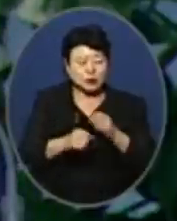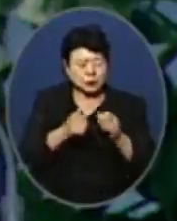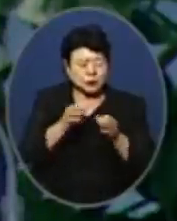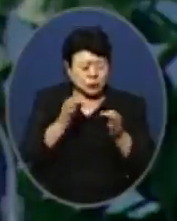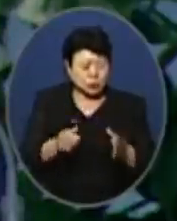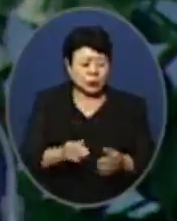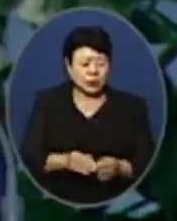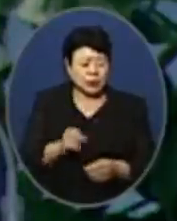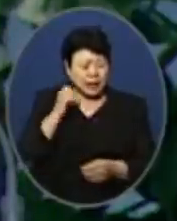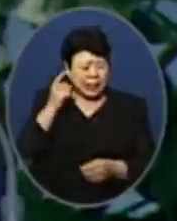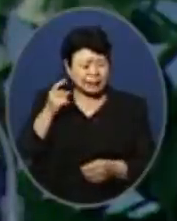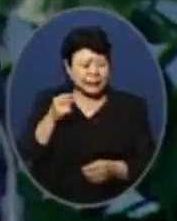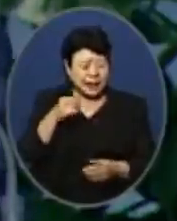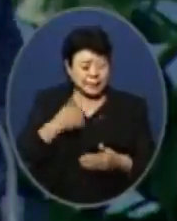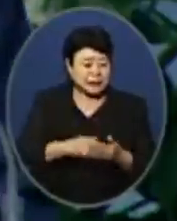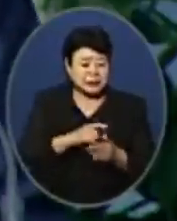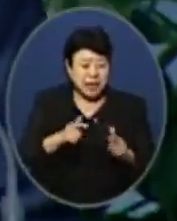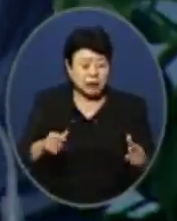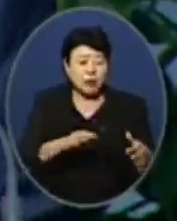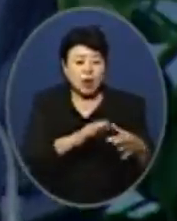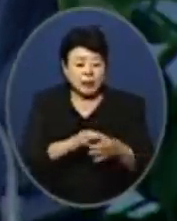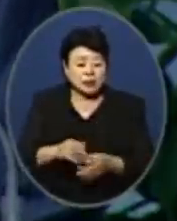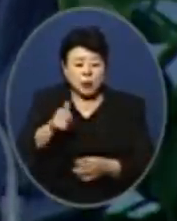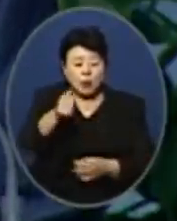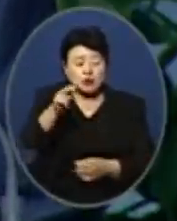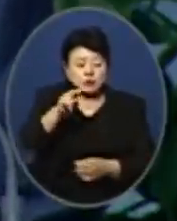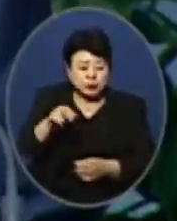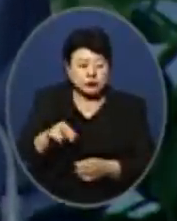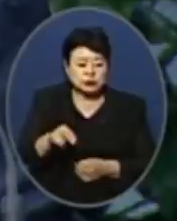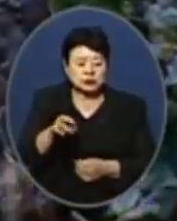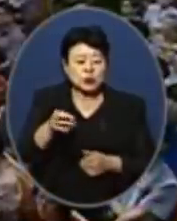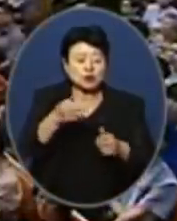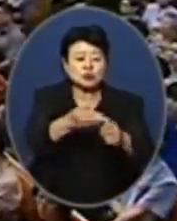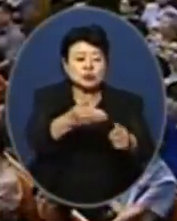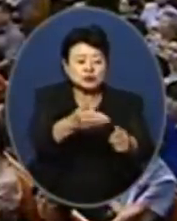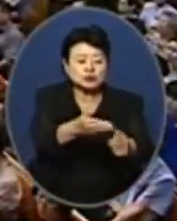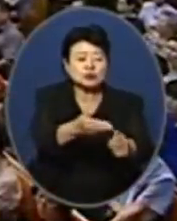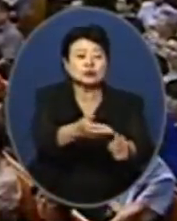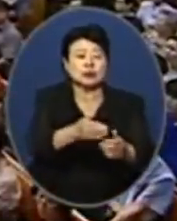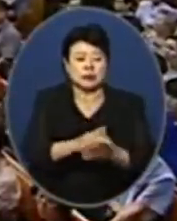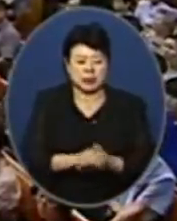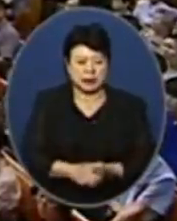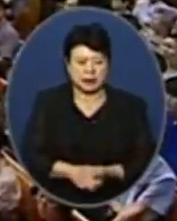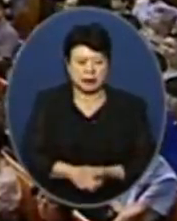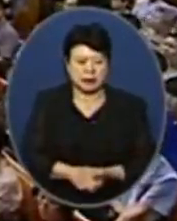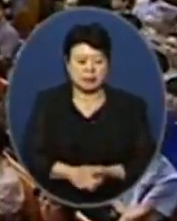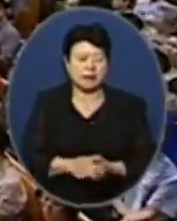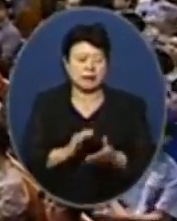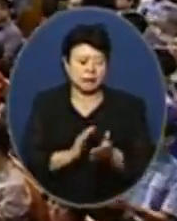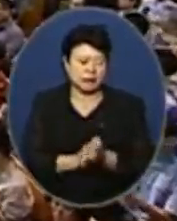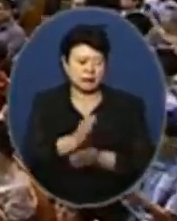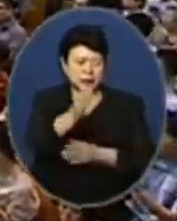동안 한 달도 걸르지 않고 매달 50불씩 선교비로 보태줬습니다.